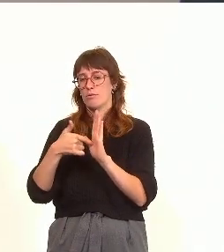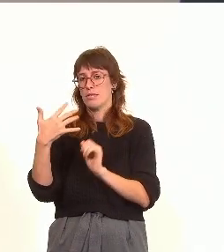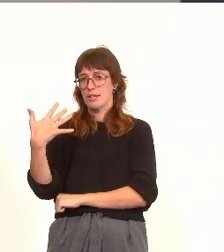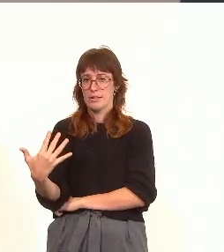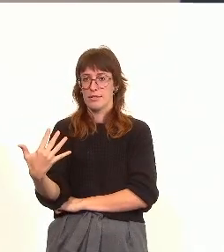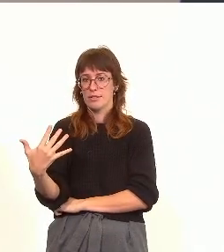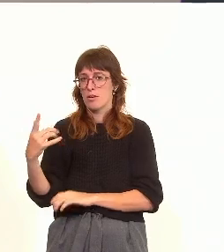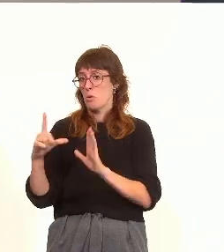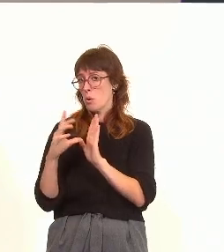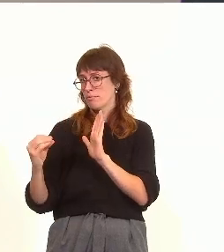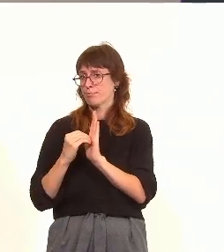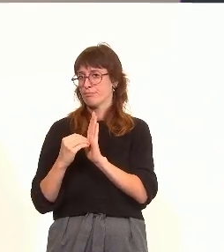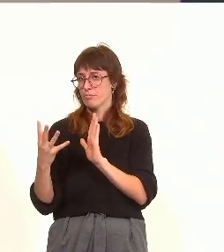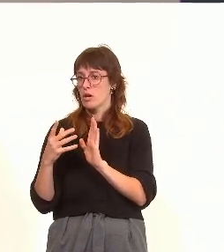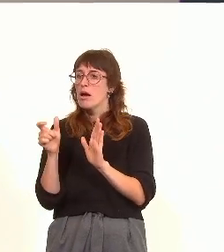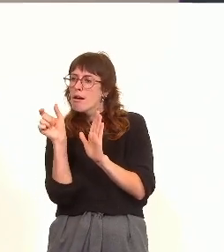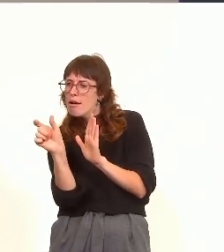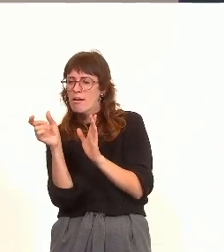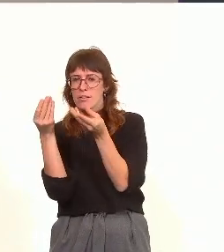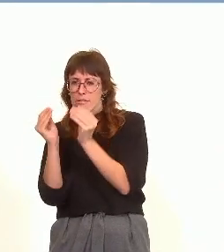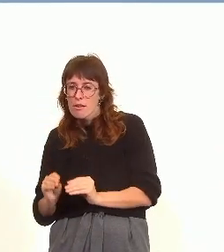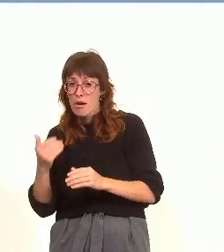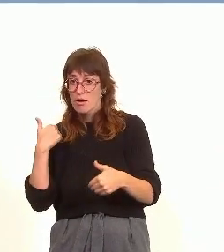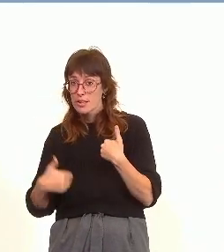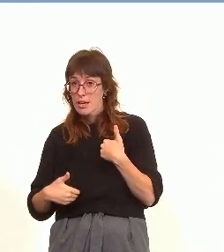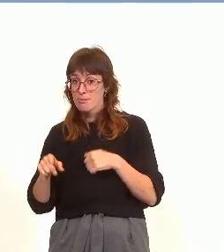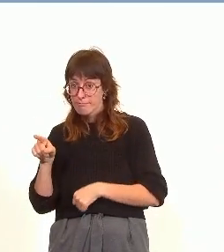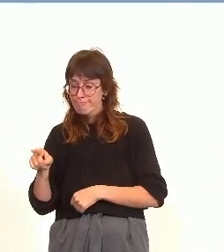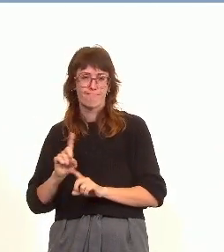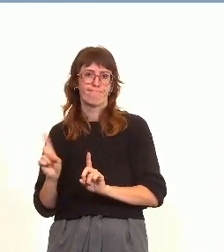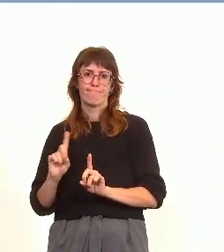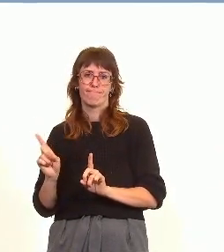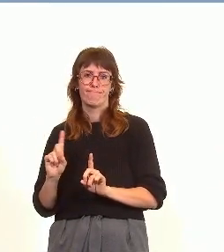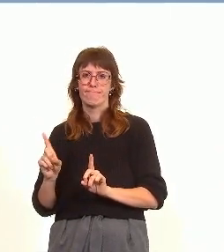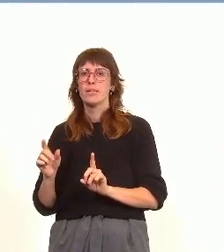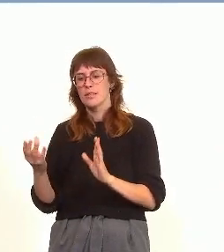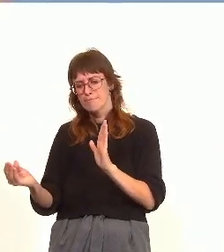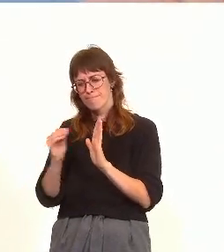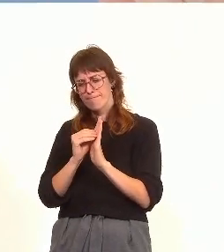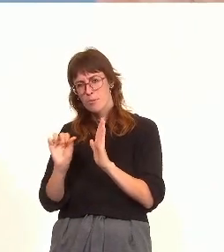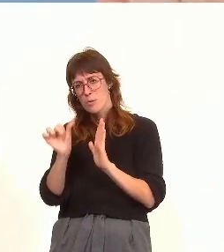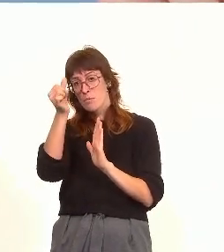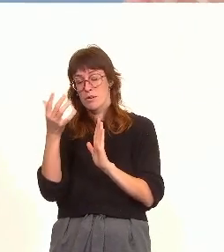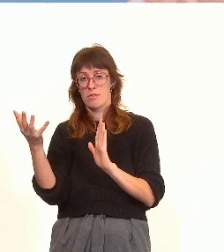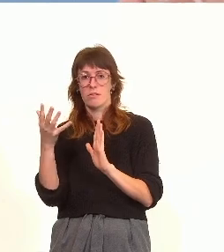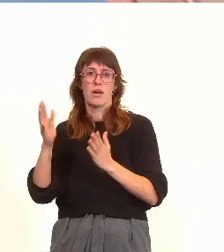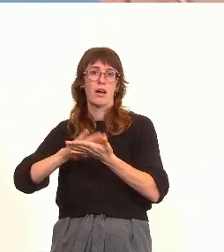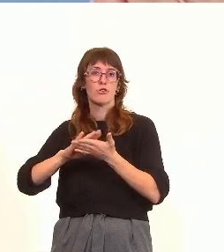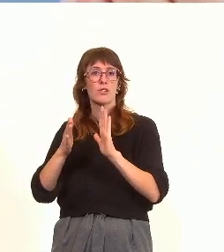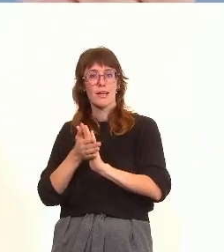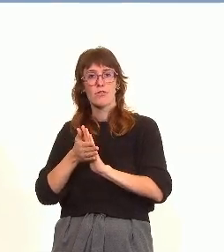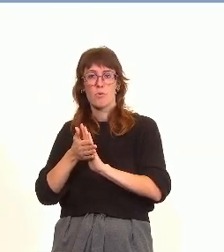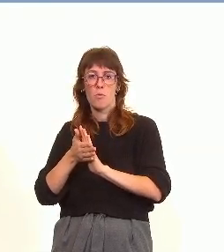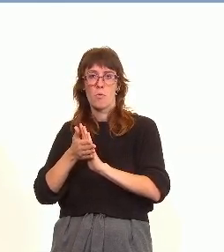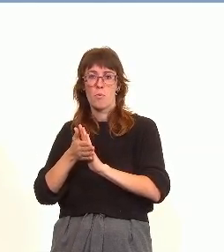pas par définir le handicap, elle commence par dire que les associations représentatives, qui sont dites représentatives, doivent participer à l'élaboration